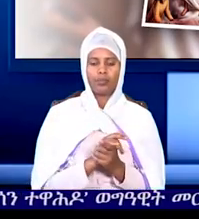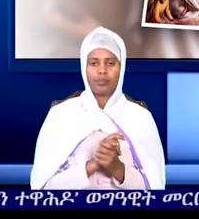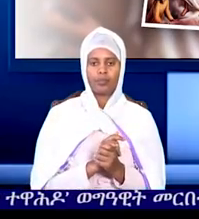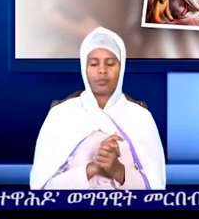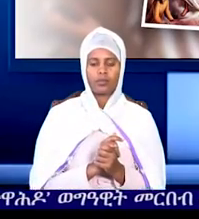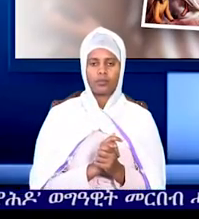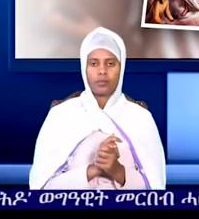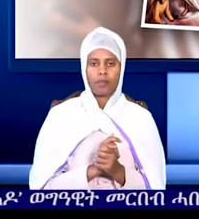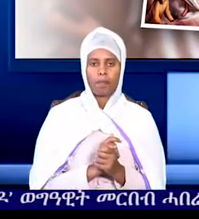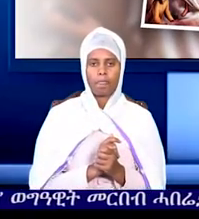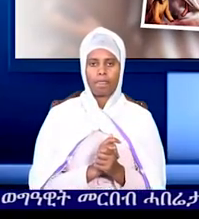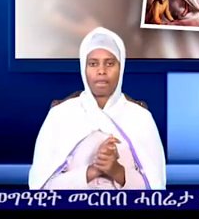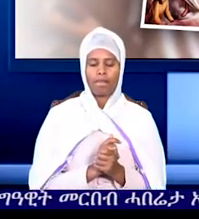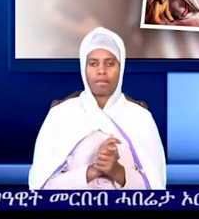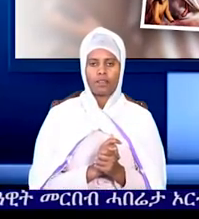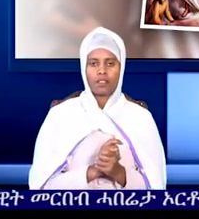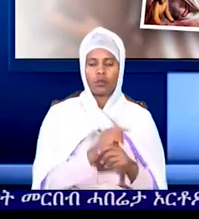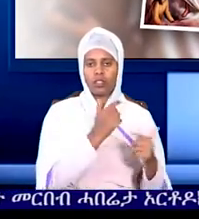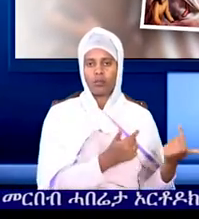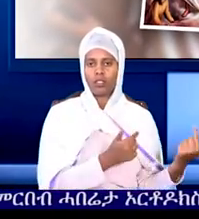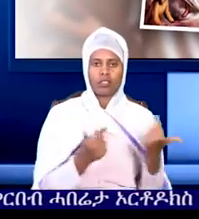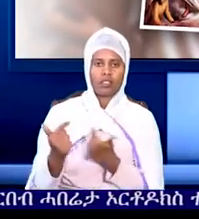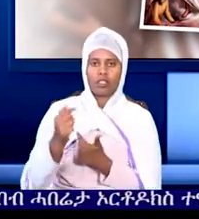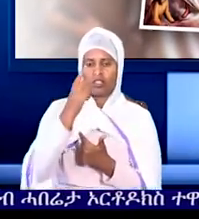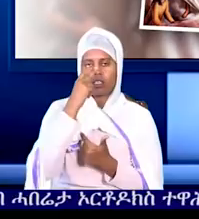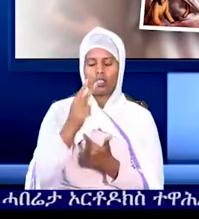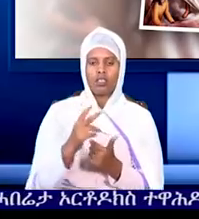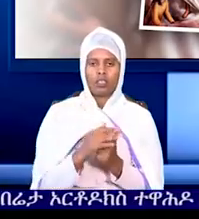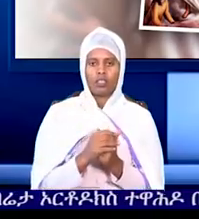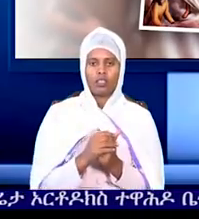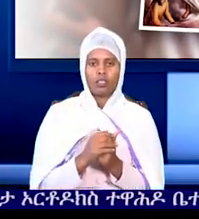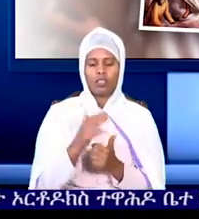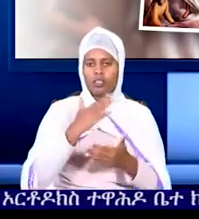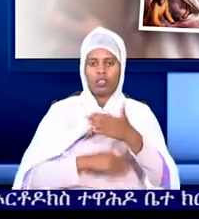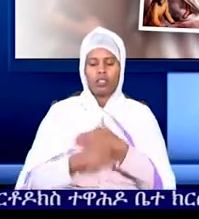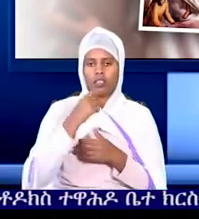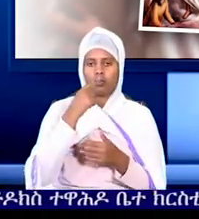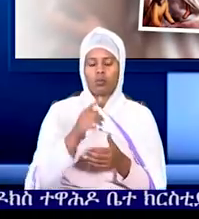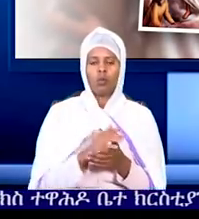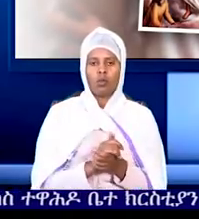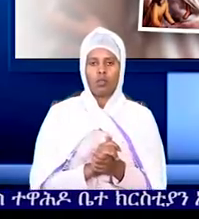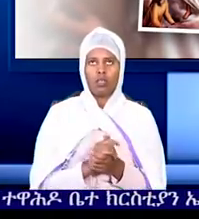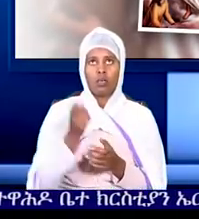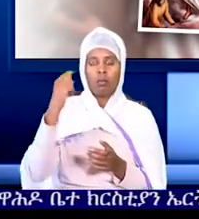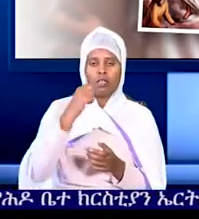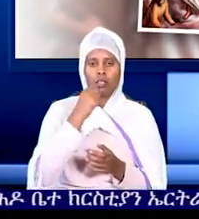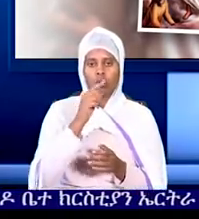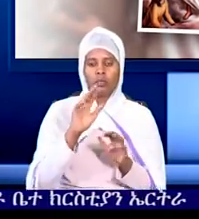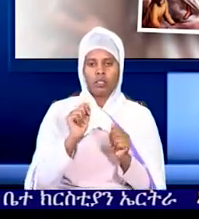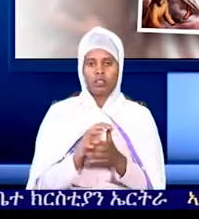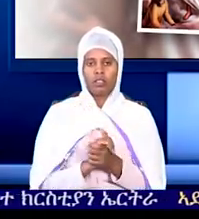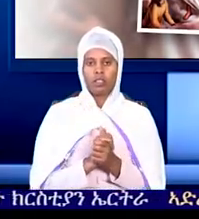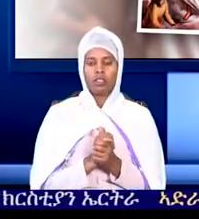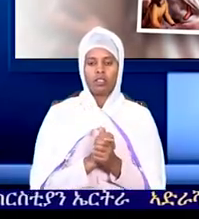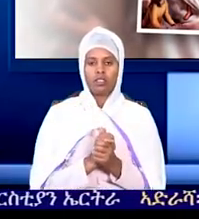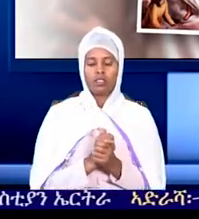10:2 ገሊፅና ክንሪኦ ኸለና ትምህርቲ ርእየና ኻባኻ ትምህርቲ ክንደሊ ኣለና ምስ በልዎ